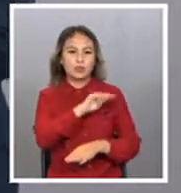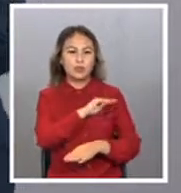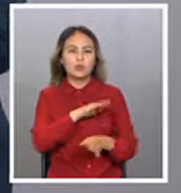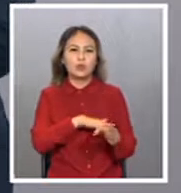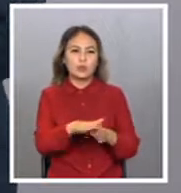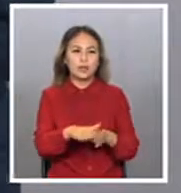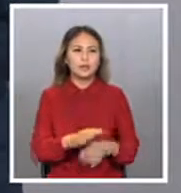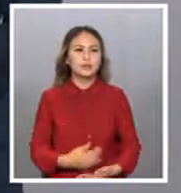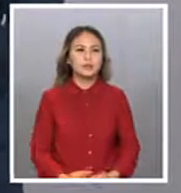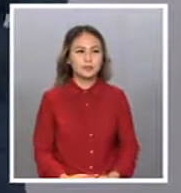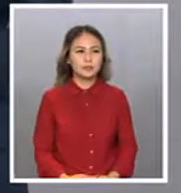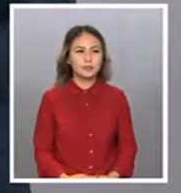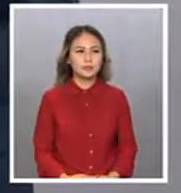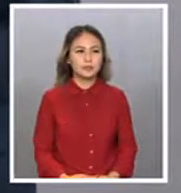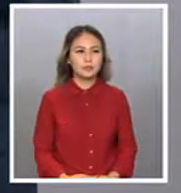орындайық.